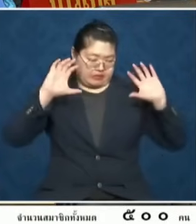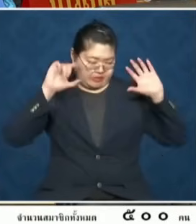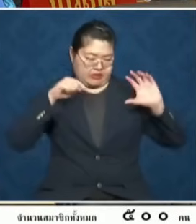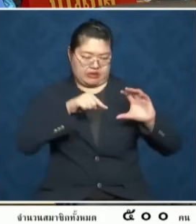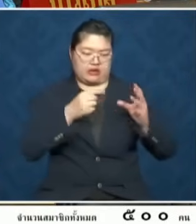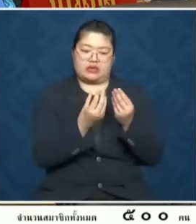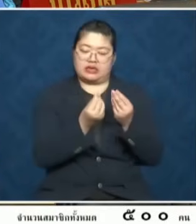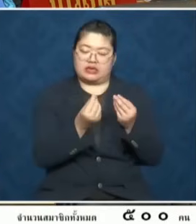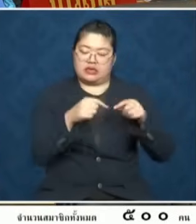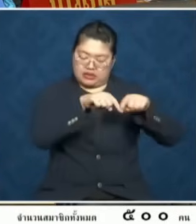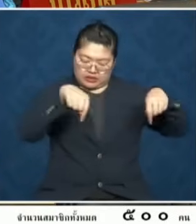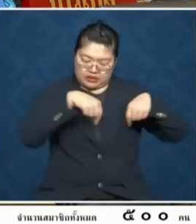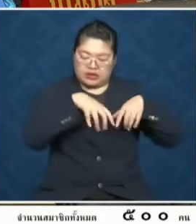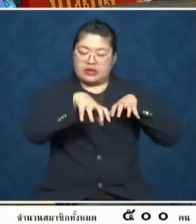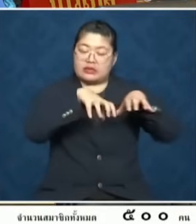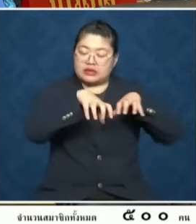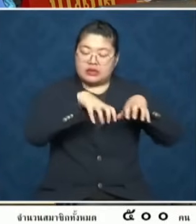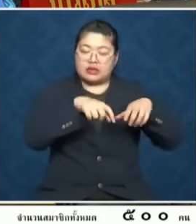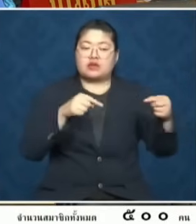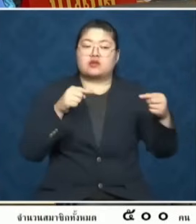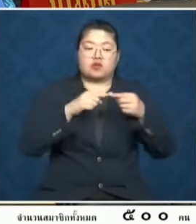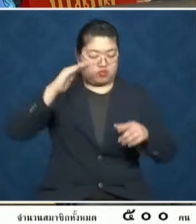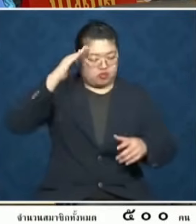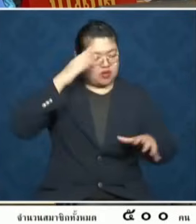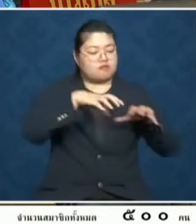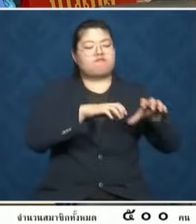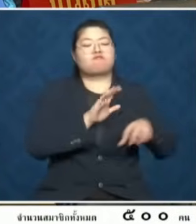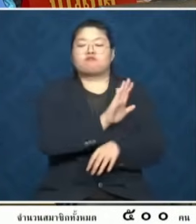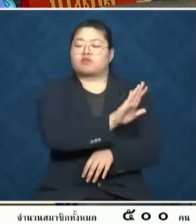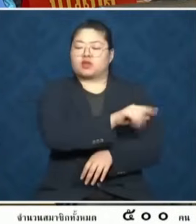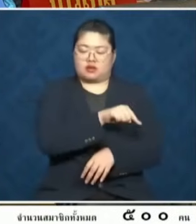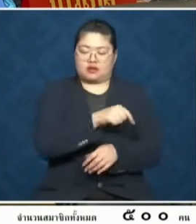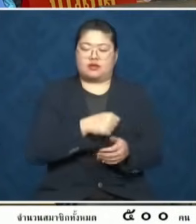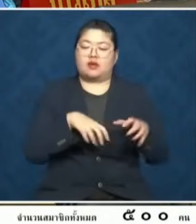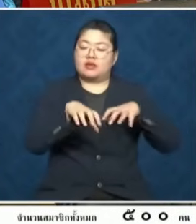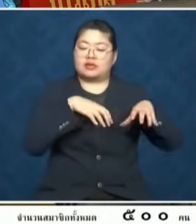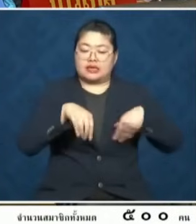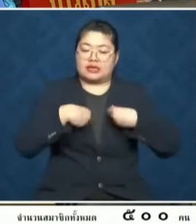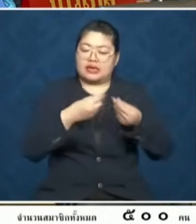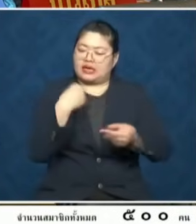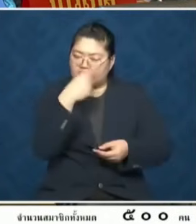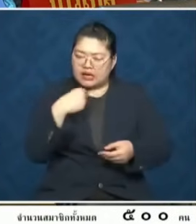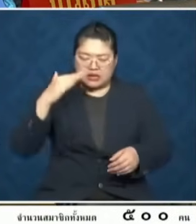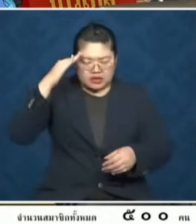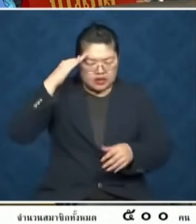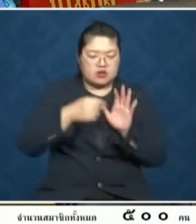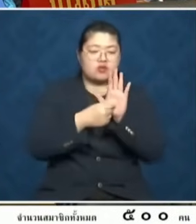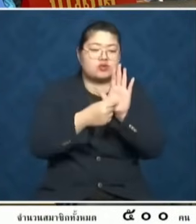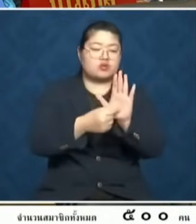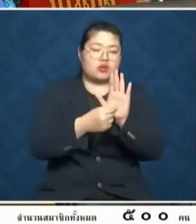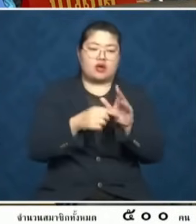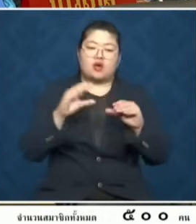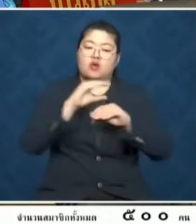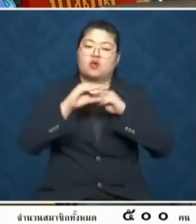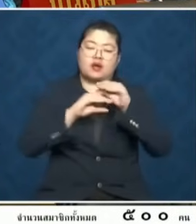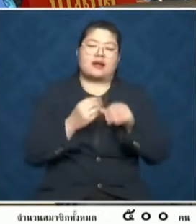ที่ดินจัดสรรในการที่อยู่ภายใต้การดูแลของกองทัพเองเพื่อนำไปจัดสรรให้กับกำลังพลอย่างเช่นโครงการ